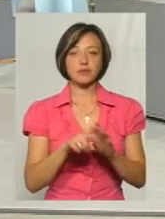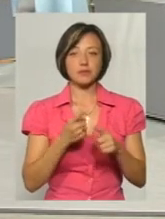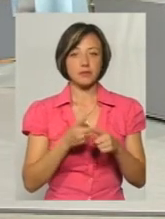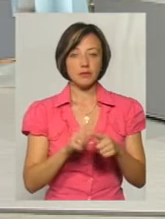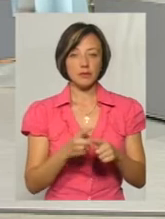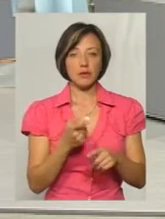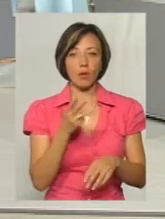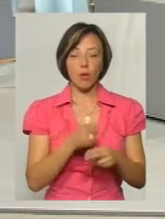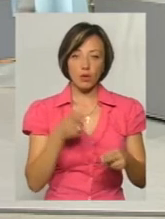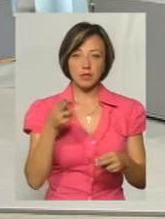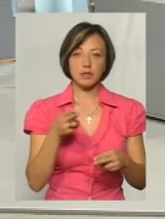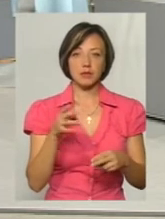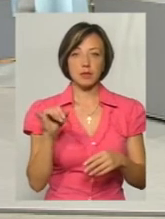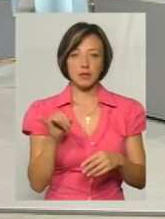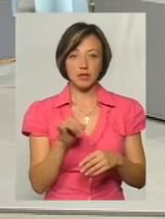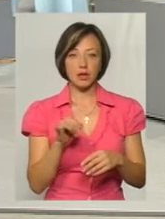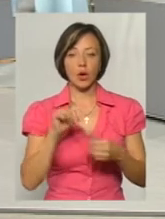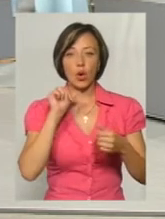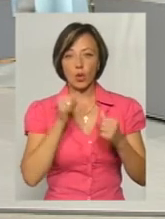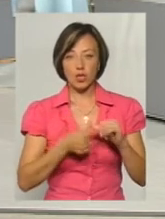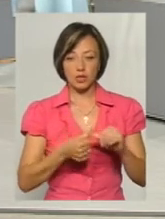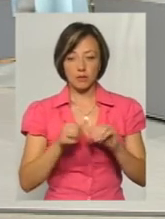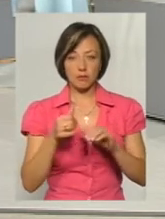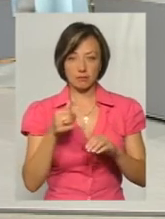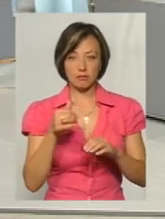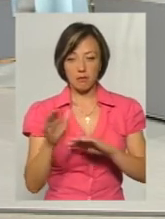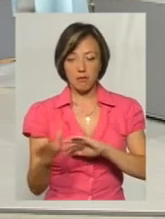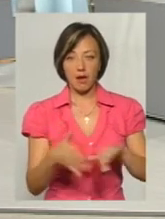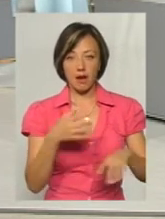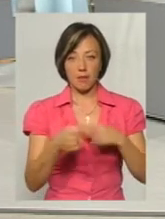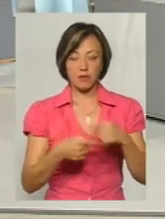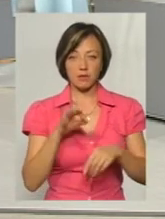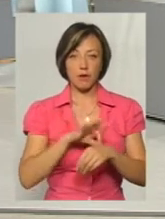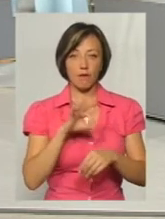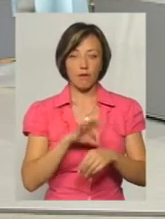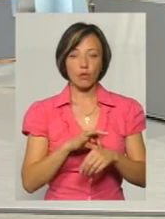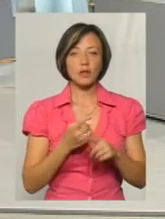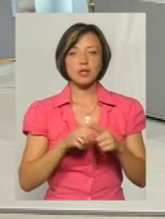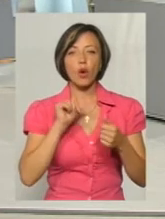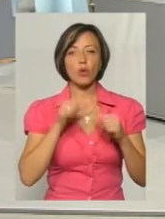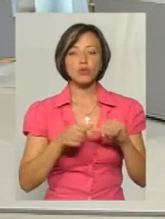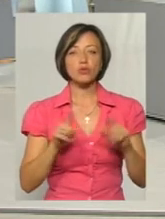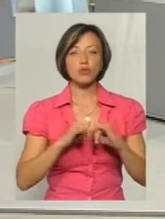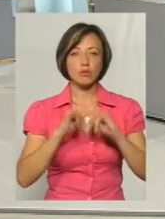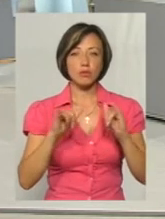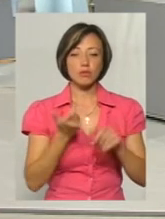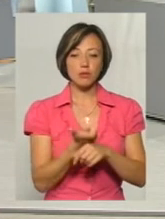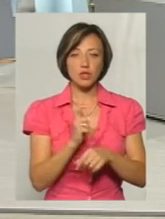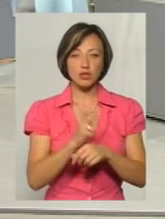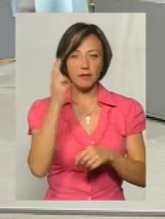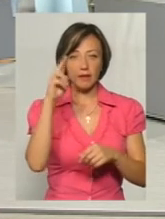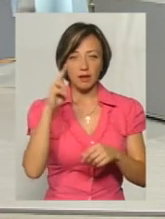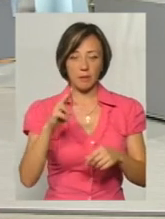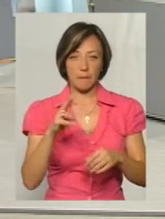надгострим, так гострим і також хронічним перебігом. Хронічний перебіг в більшості в дикій